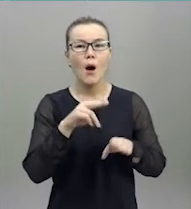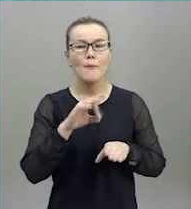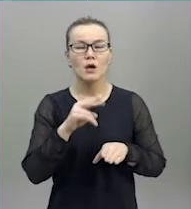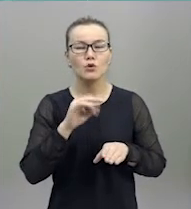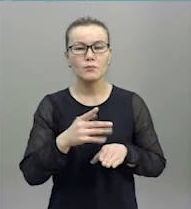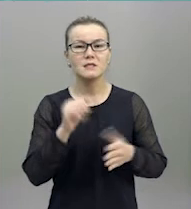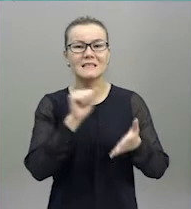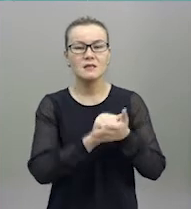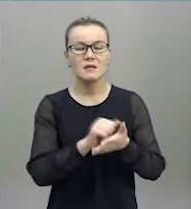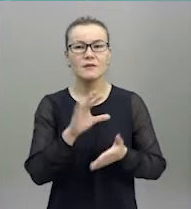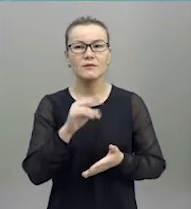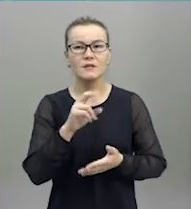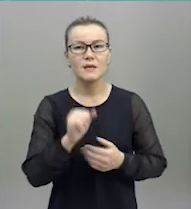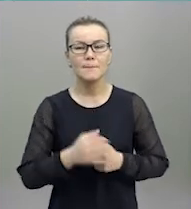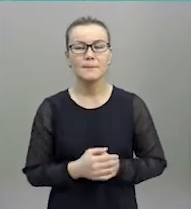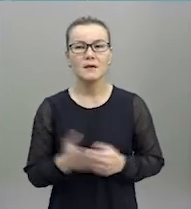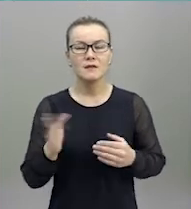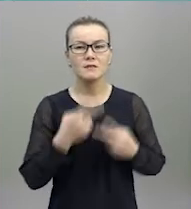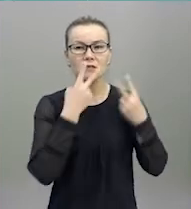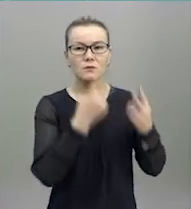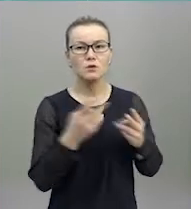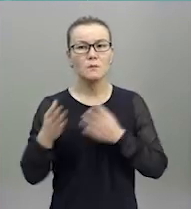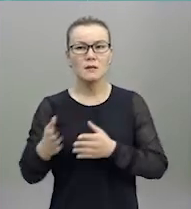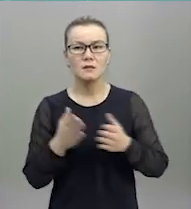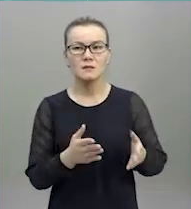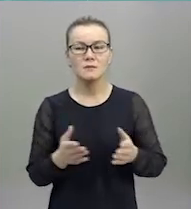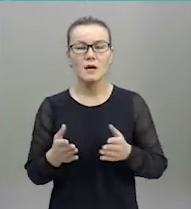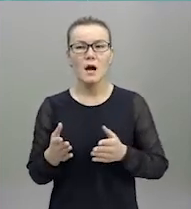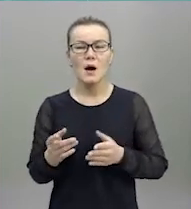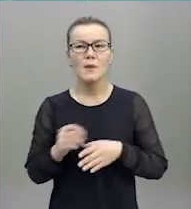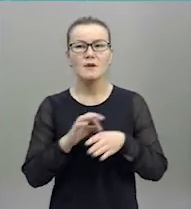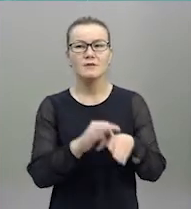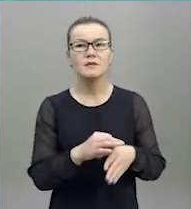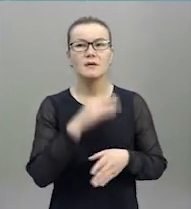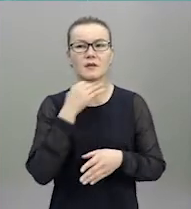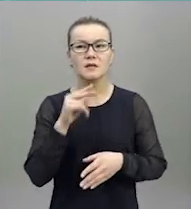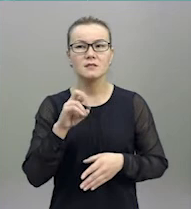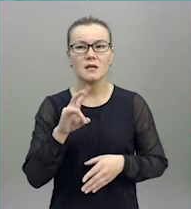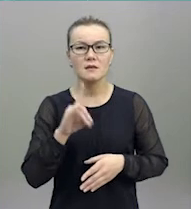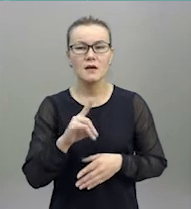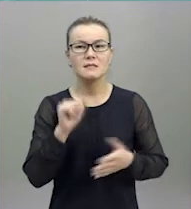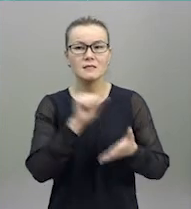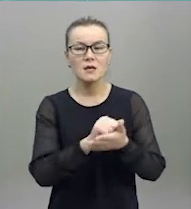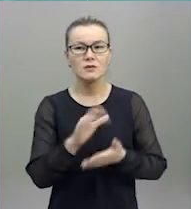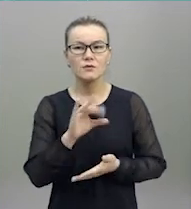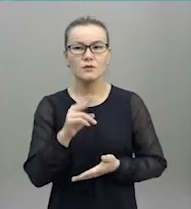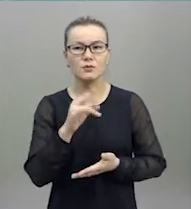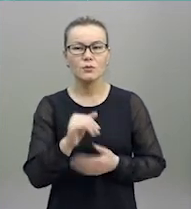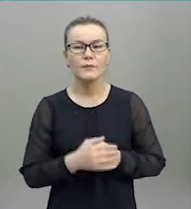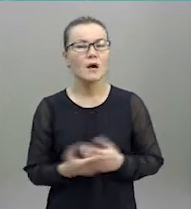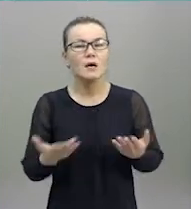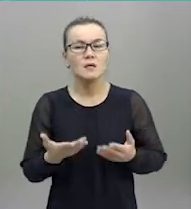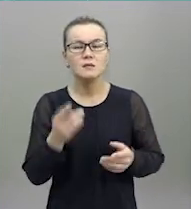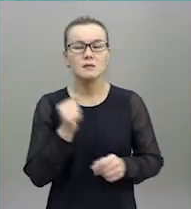вида давайте рассмотрим алгоритм приведение многочлена к стандартному виду каковы должны быть наши